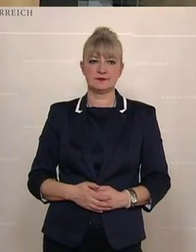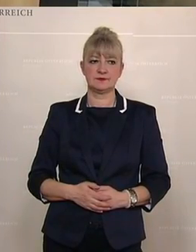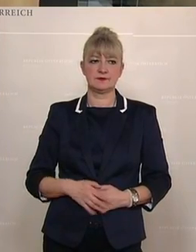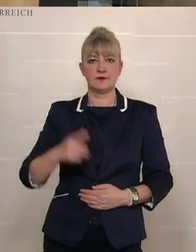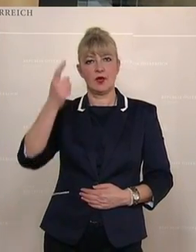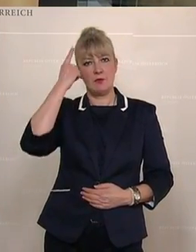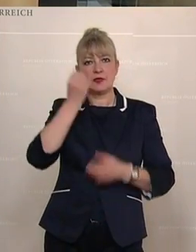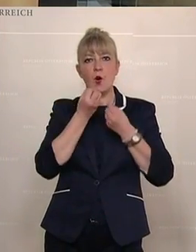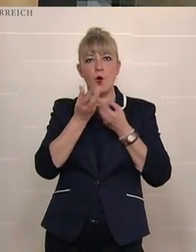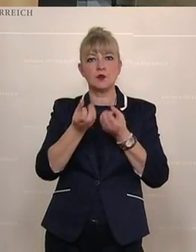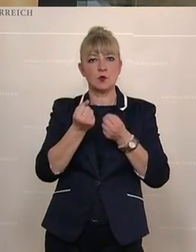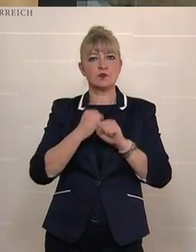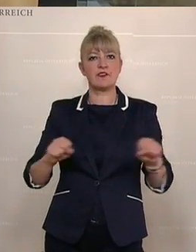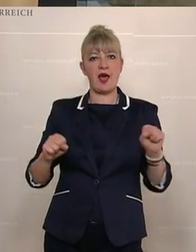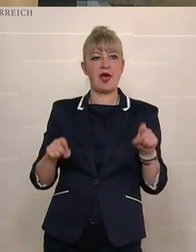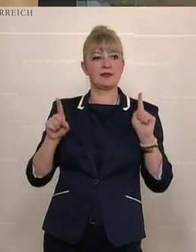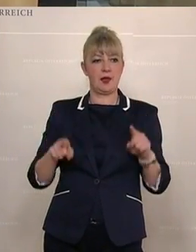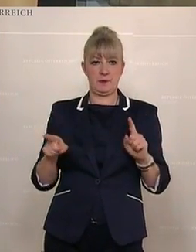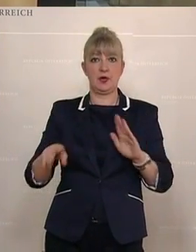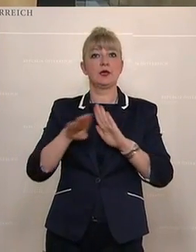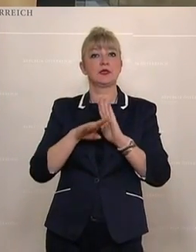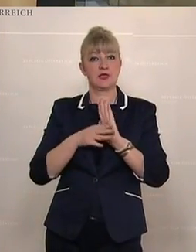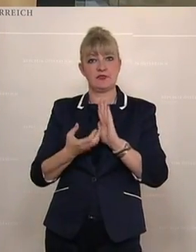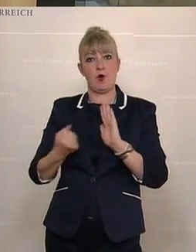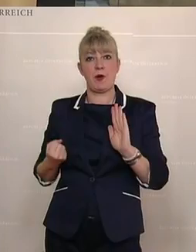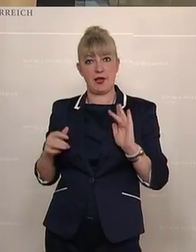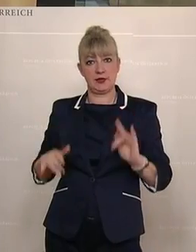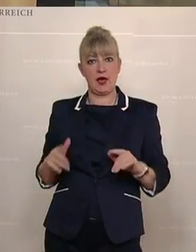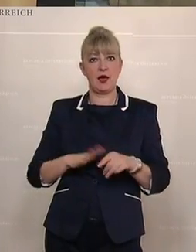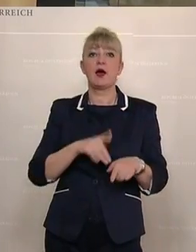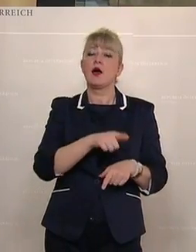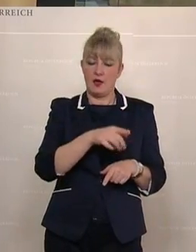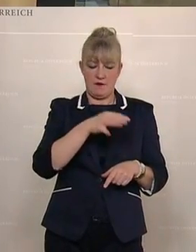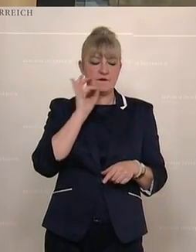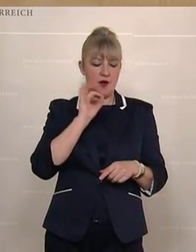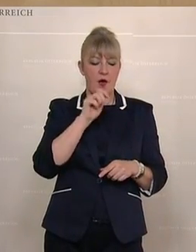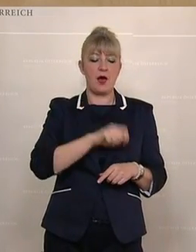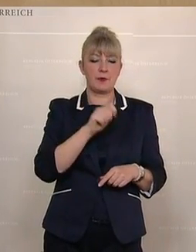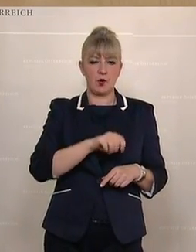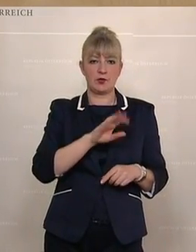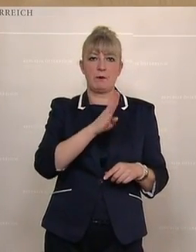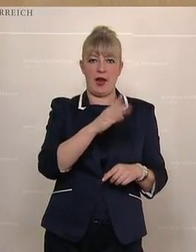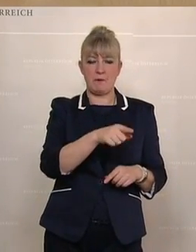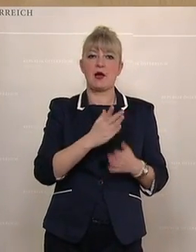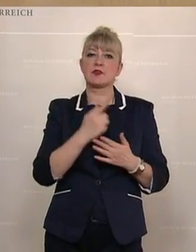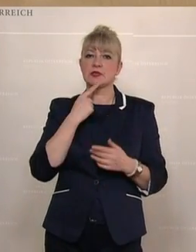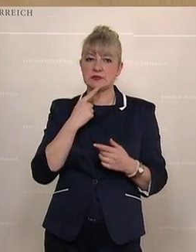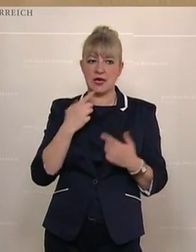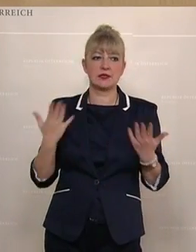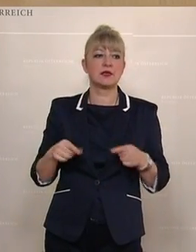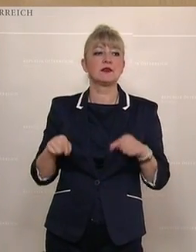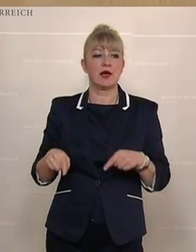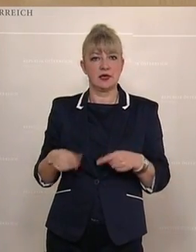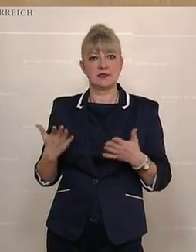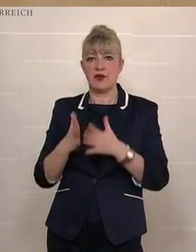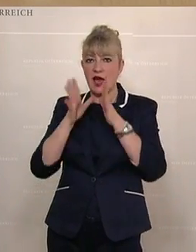Die Meinungsäußerungsfreiheit steht aber auch unter einem Gesetzesvorbehalt. Und die Frau Abgeordnete Sirka Brammer hat es gesagt, von der Meinungsäußerungsfreiheit ist